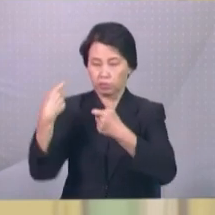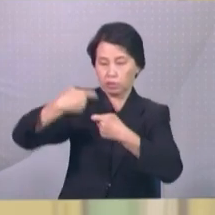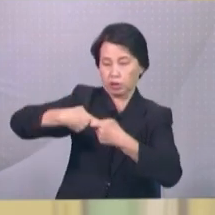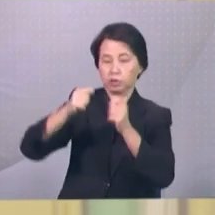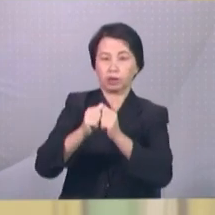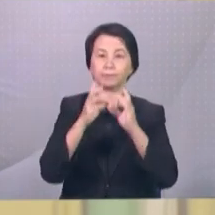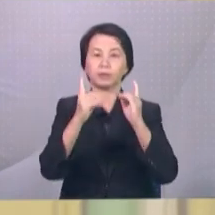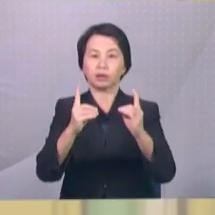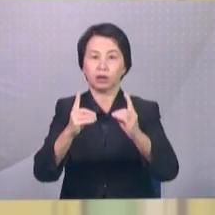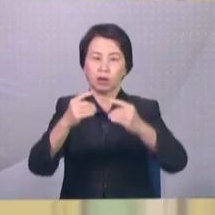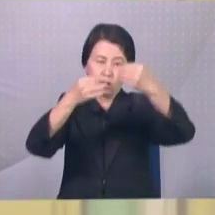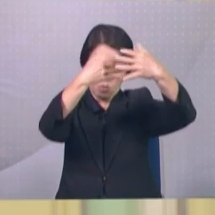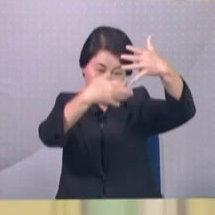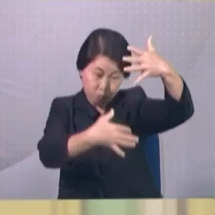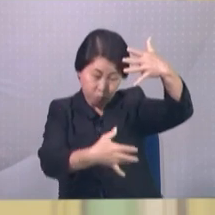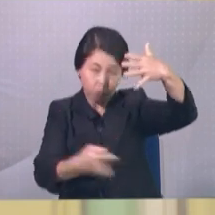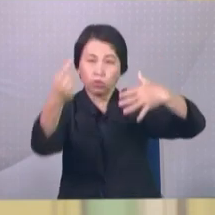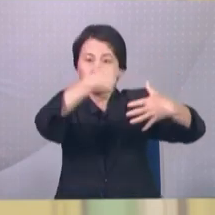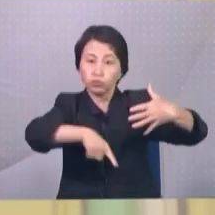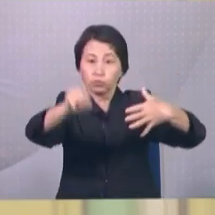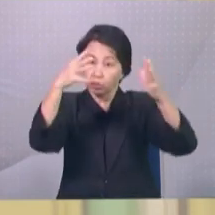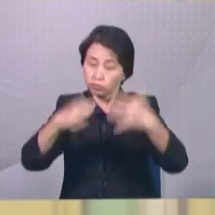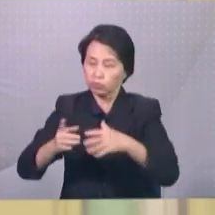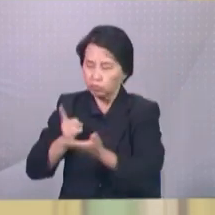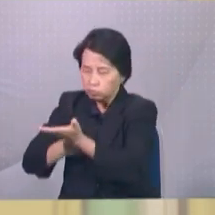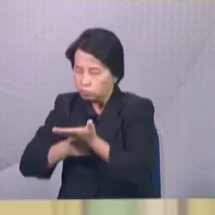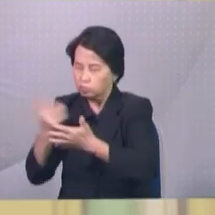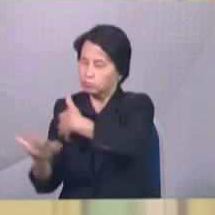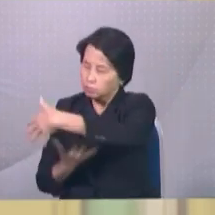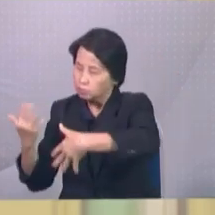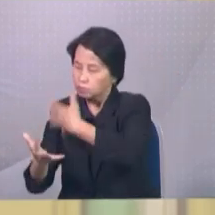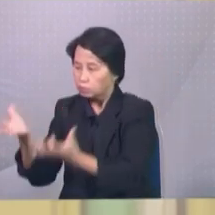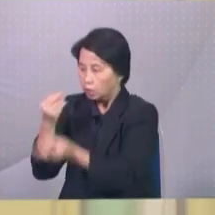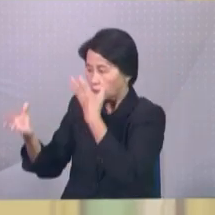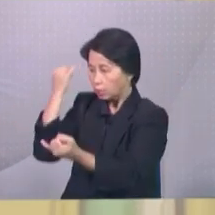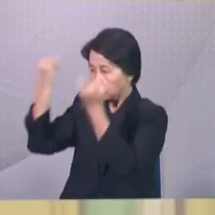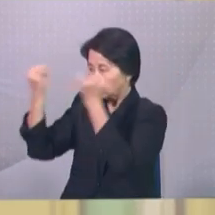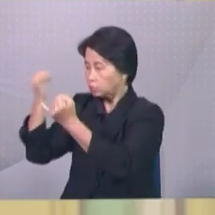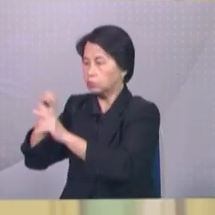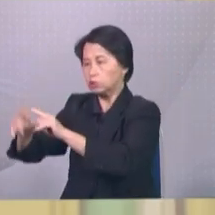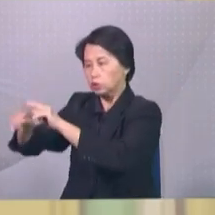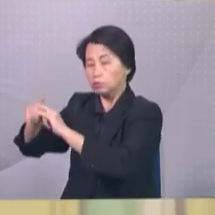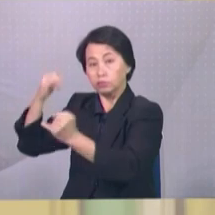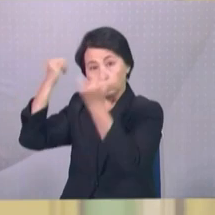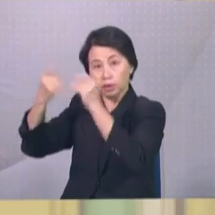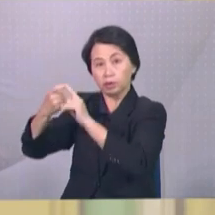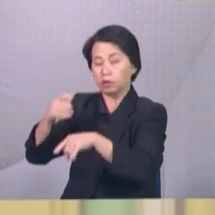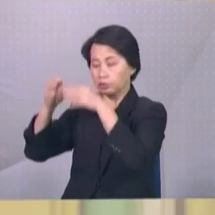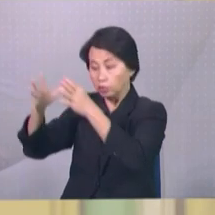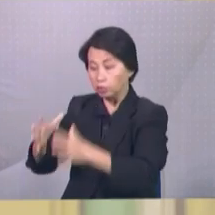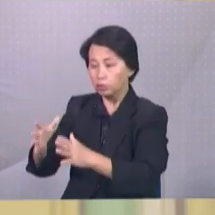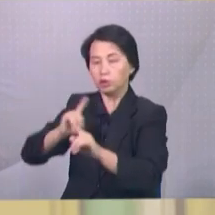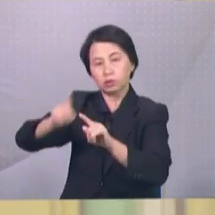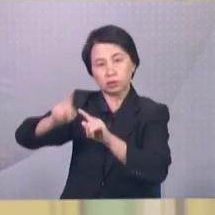dengan pendidikan. Kami juga telah mendapatkan pandangan daripada ibu bapa dan guru melalui